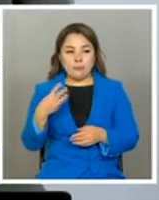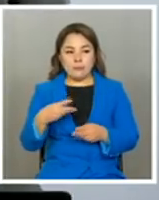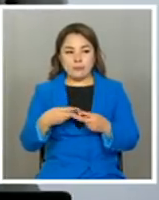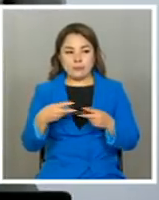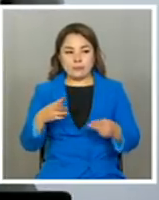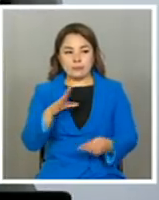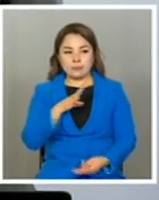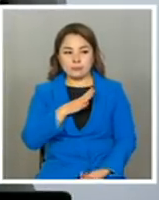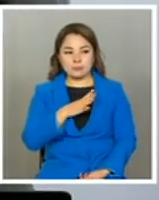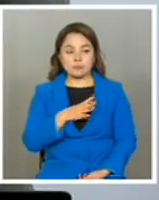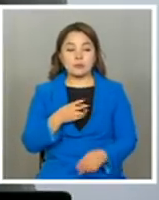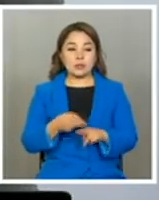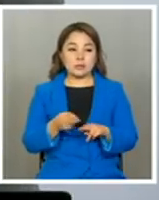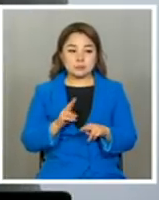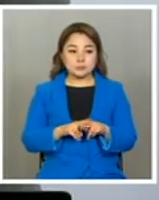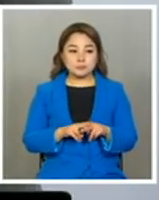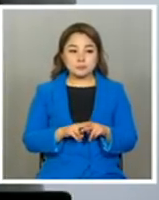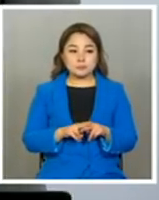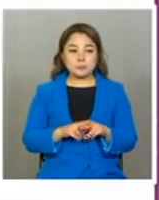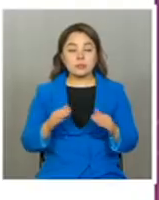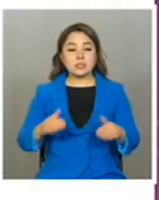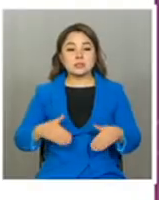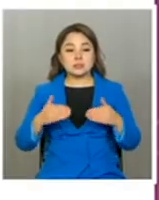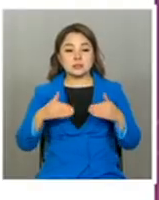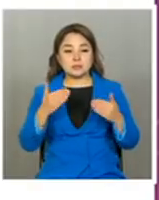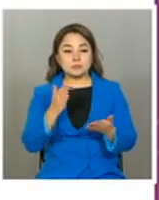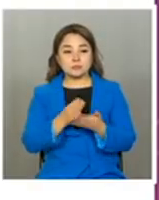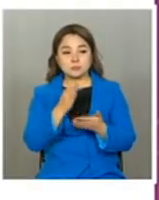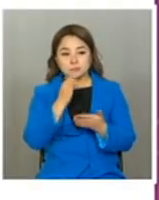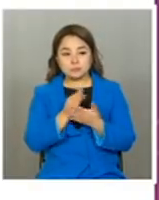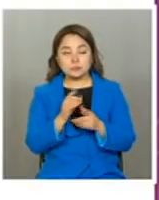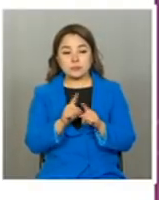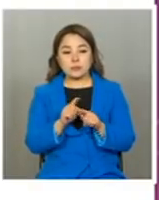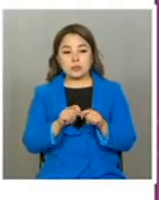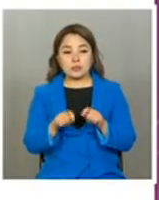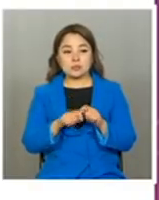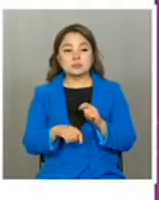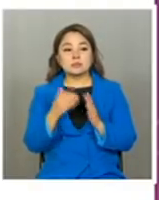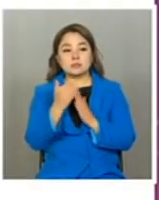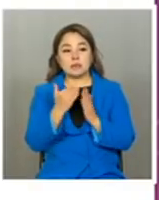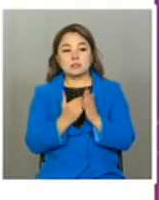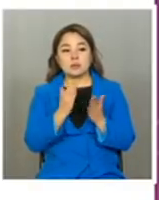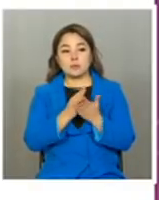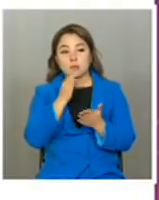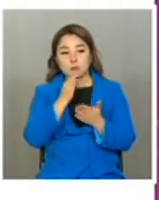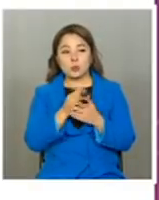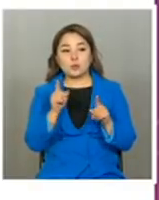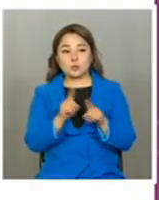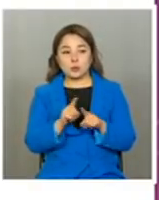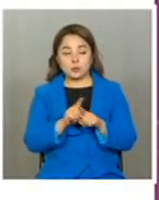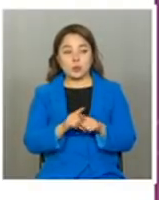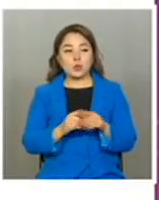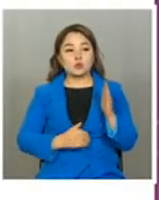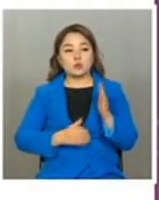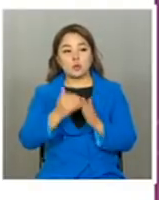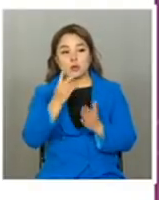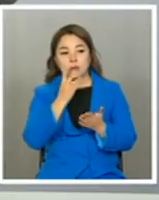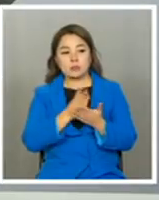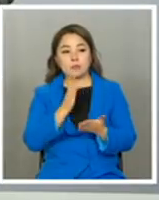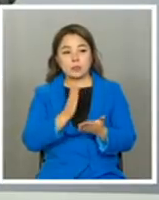болды. Демек, динамикалық жүктемеге қарағанда статикалық жүктемеде қажу жоғары